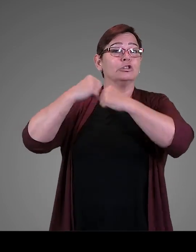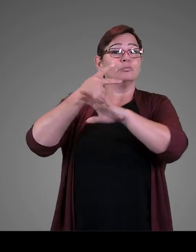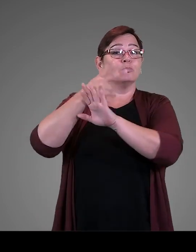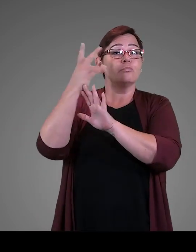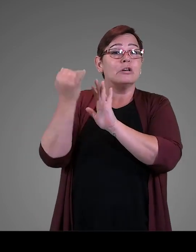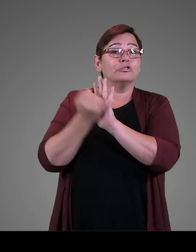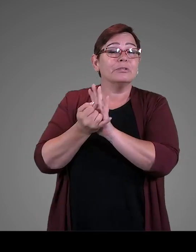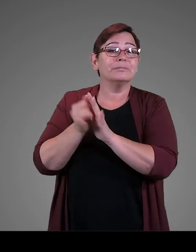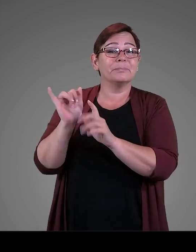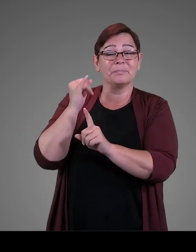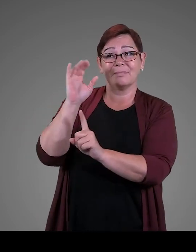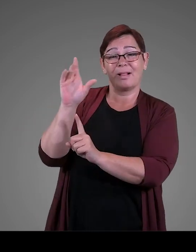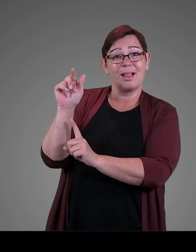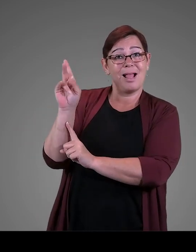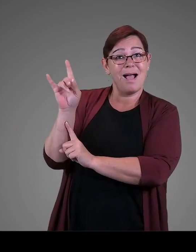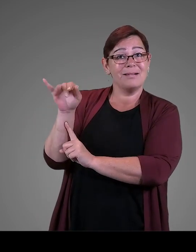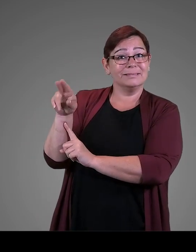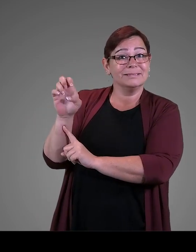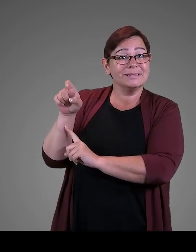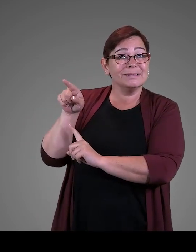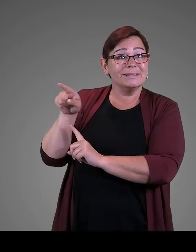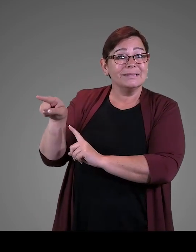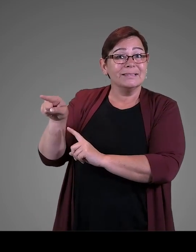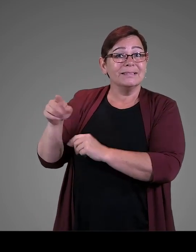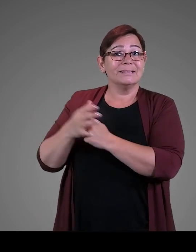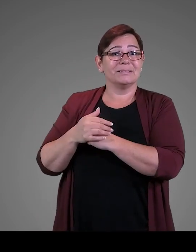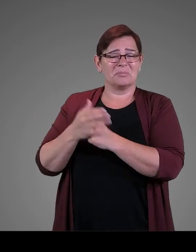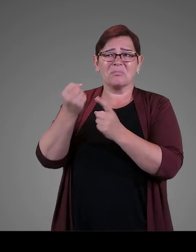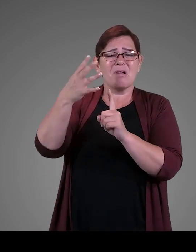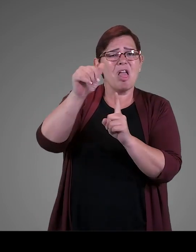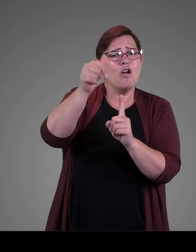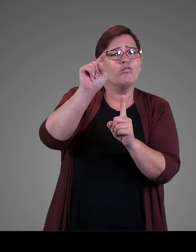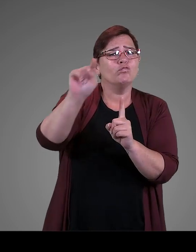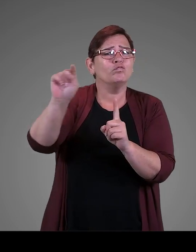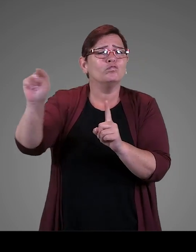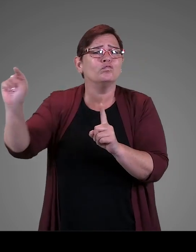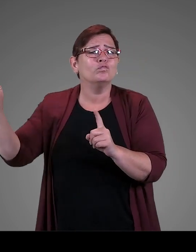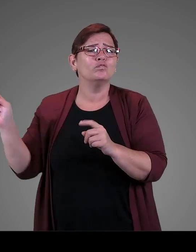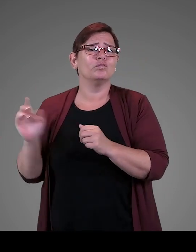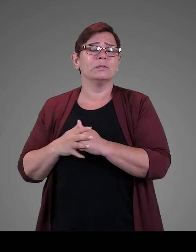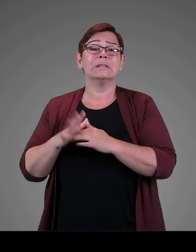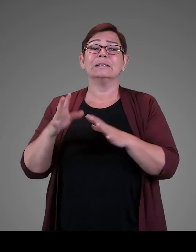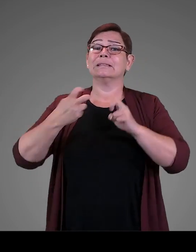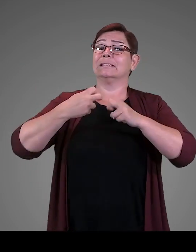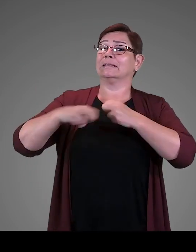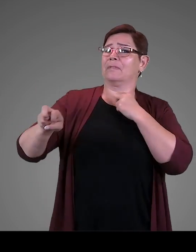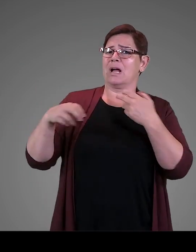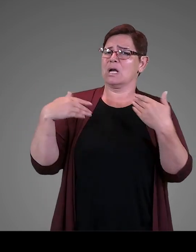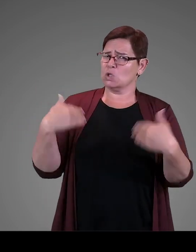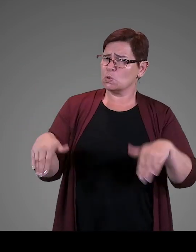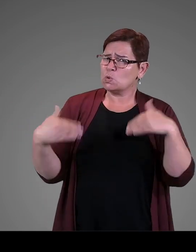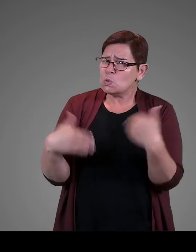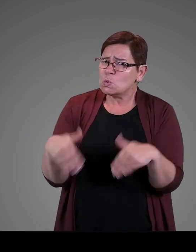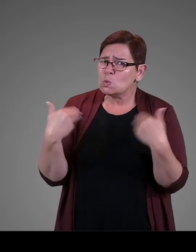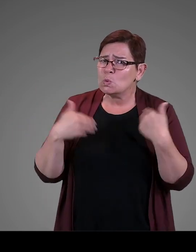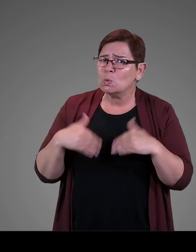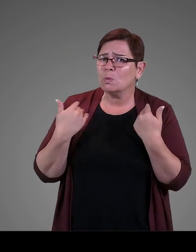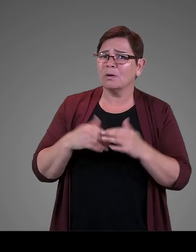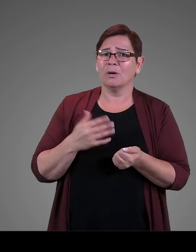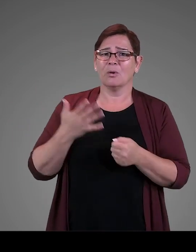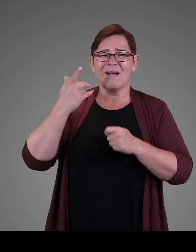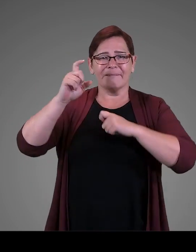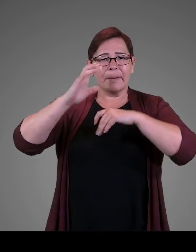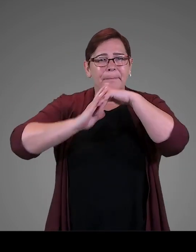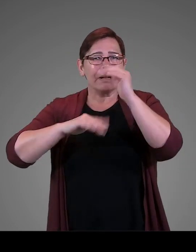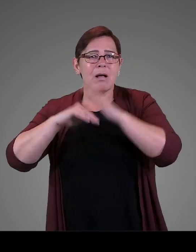comme Claudine, vous savez aussi à Vox, et il y en a eu beaucoup d'autres, la difficulté est quand même intense